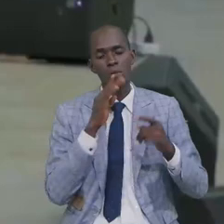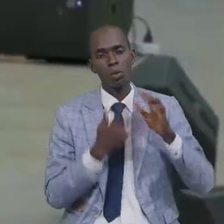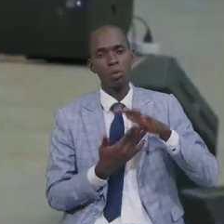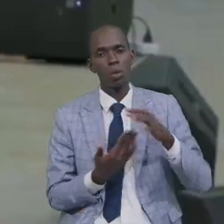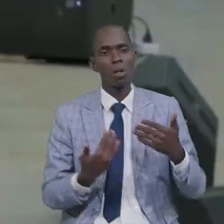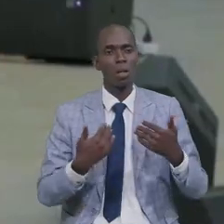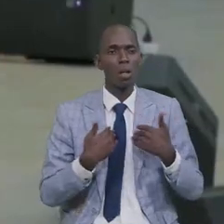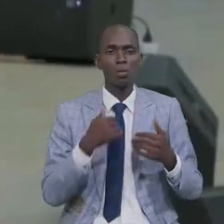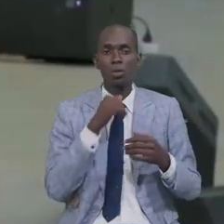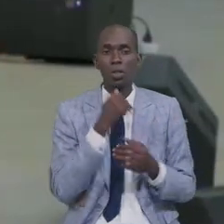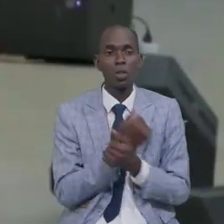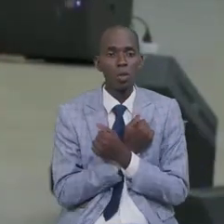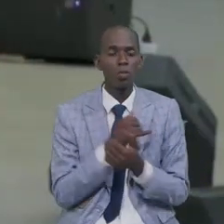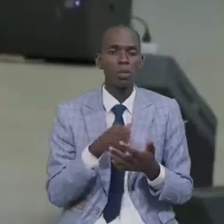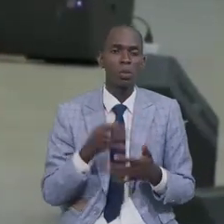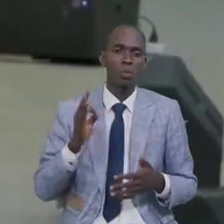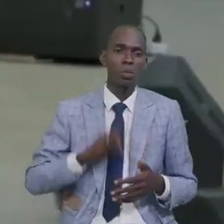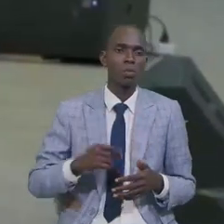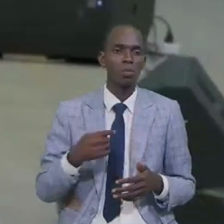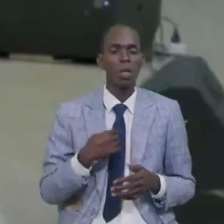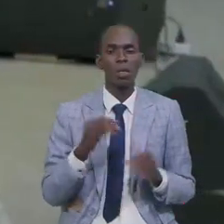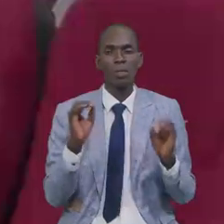ne me sert de rien.